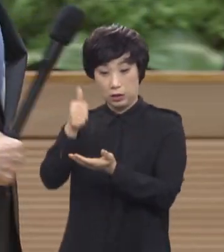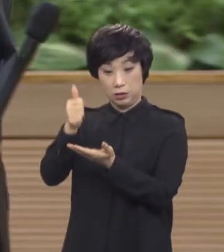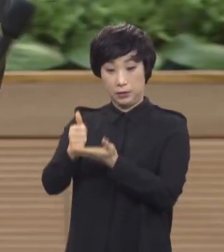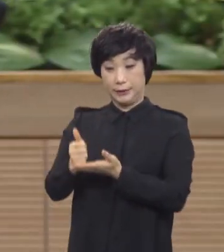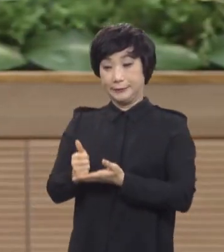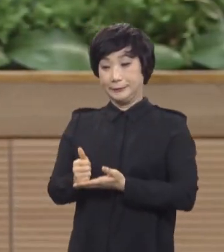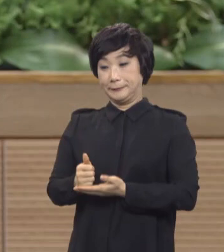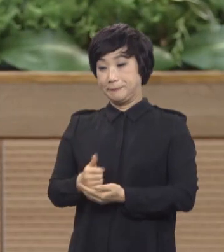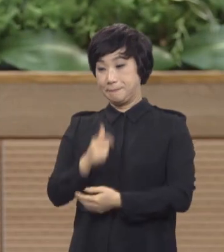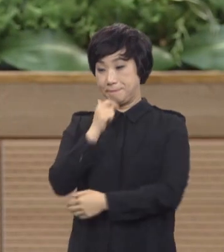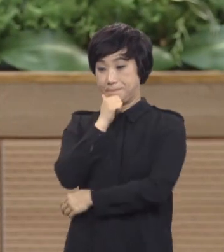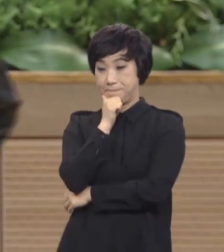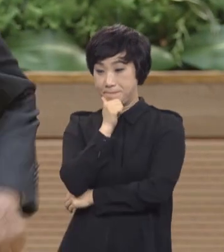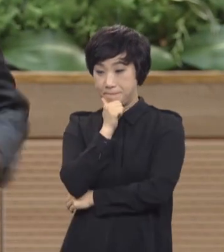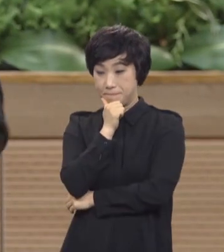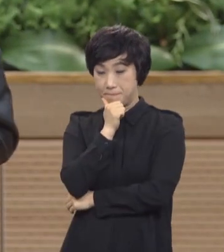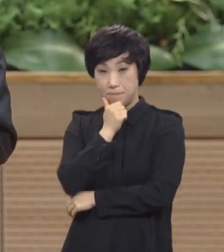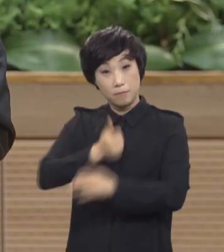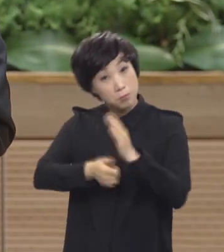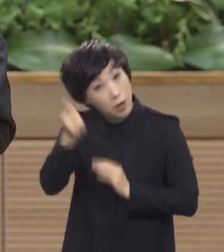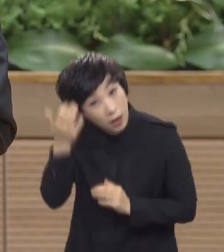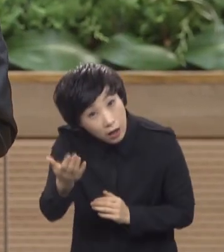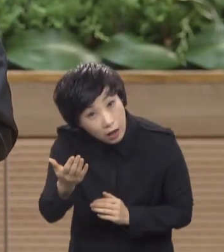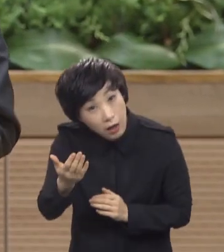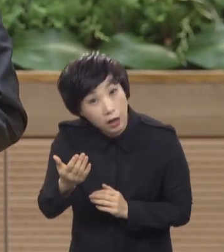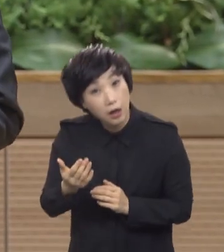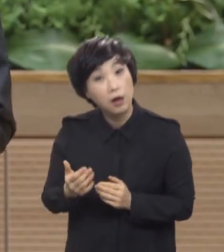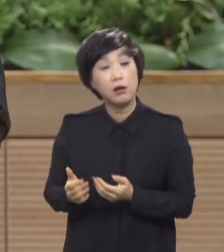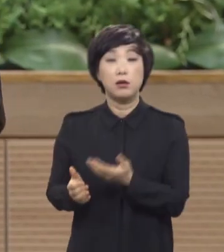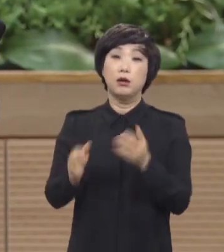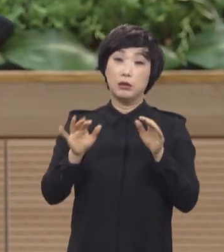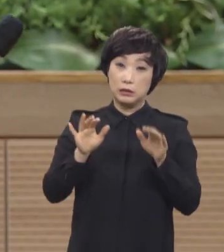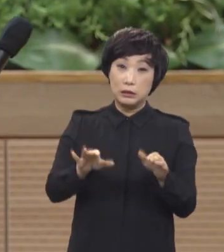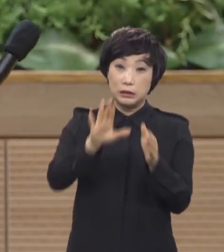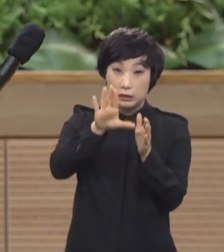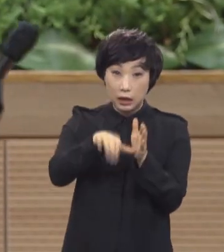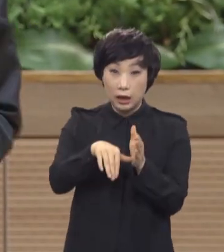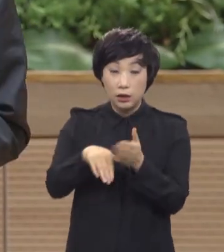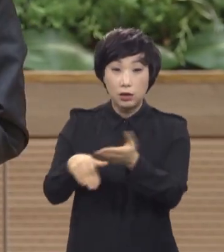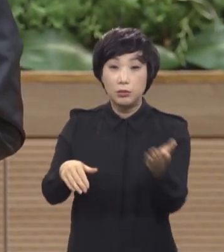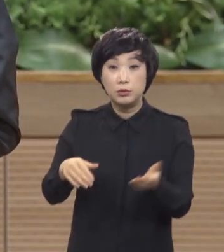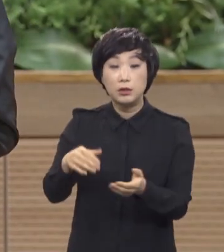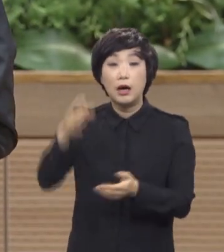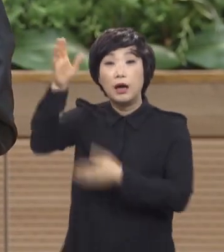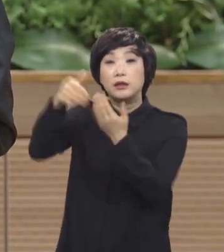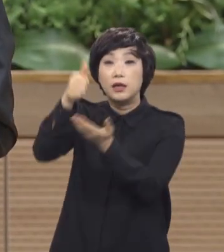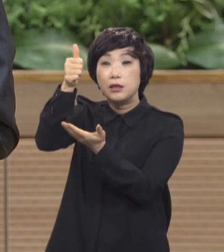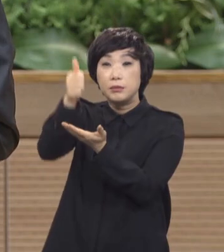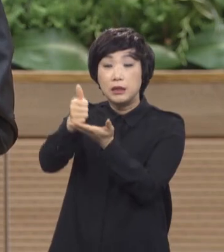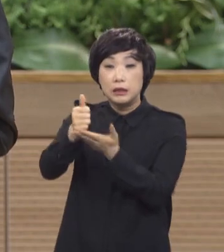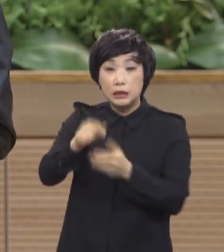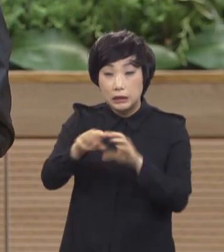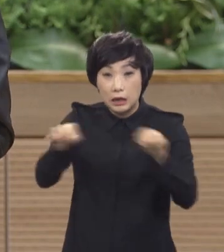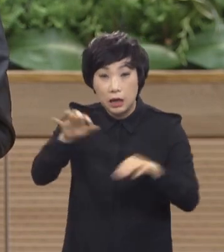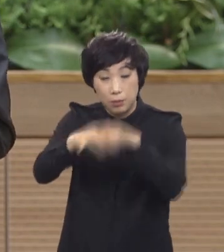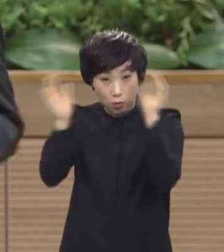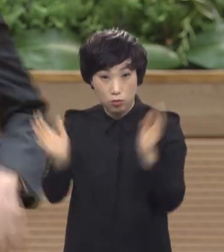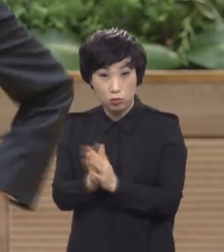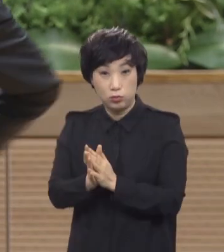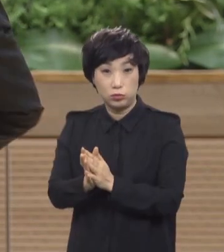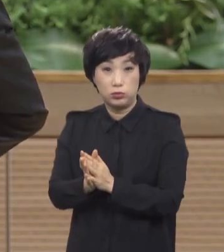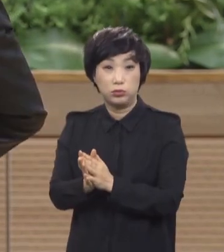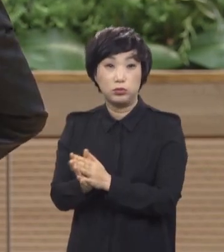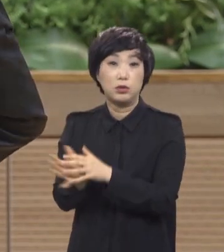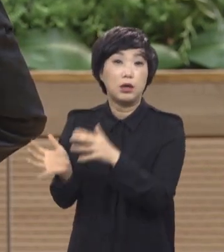정말로 희망이 있겠느냐 이때 바로 하나님은 이 땅을 없애버린다고 했어요